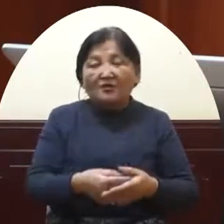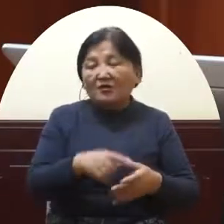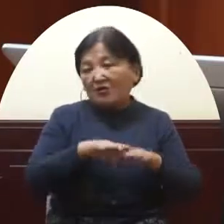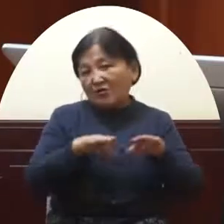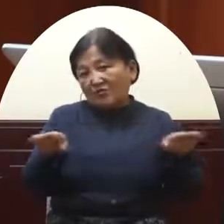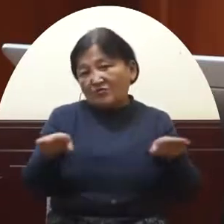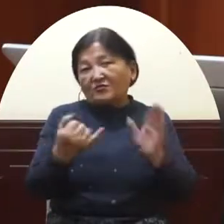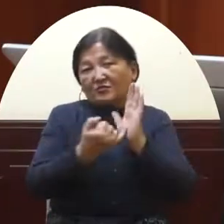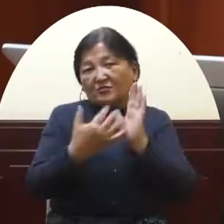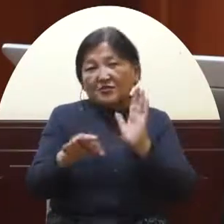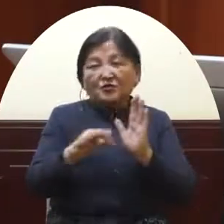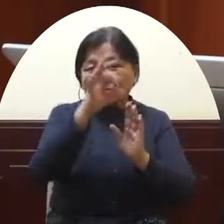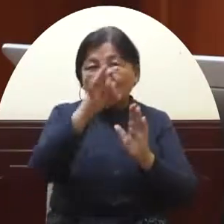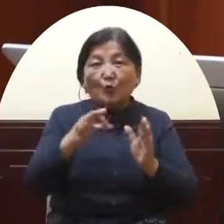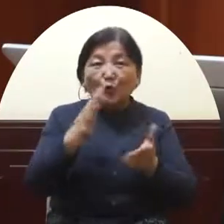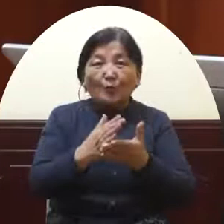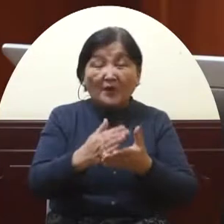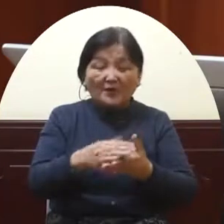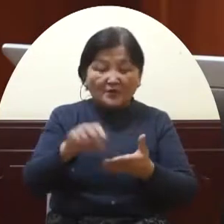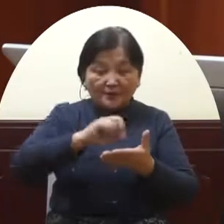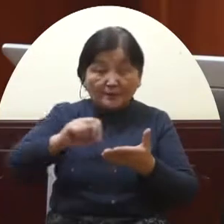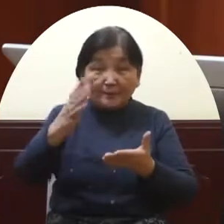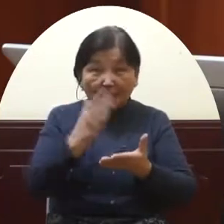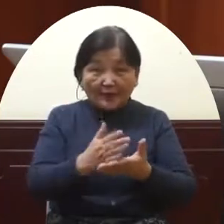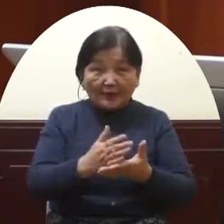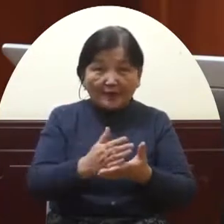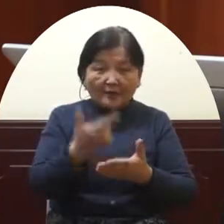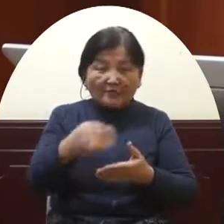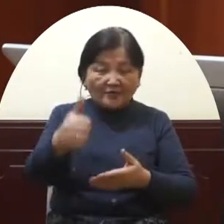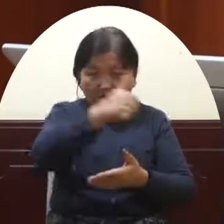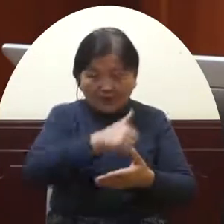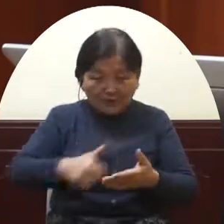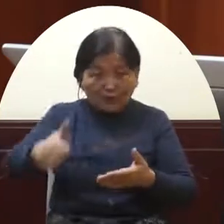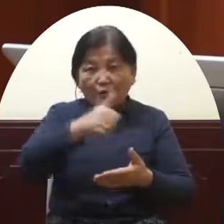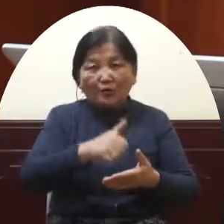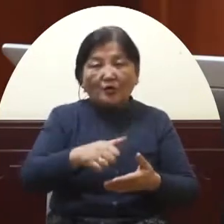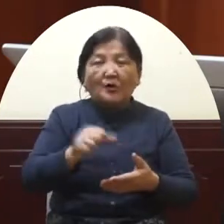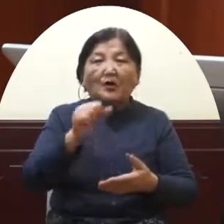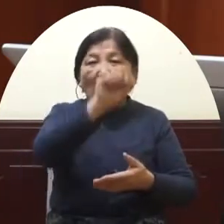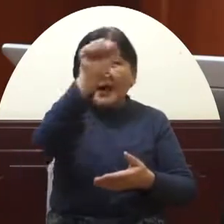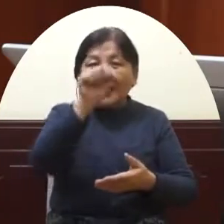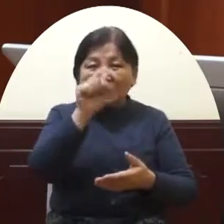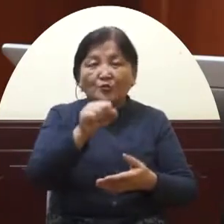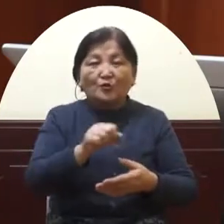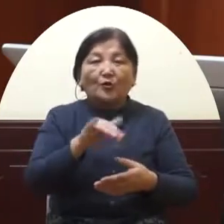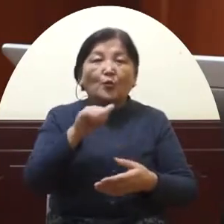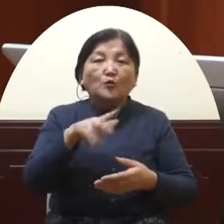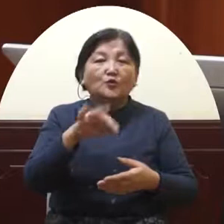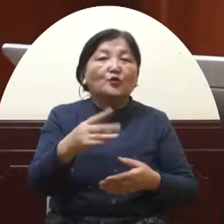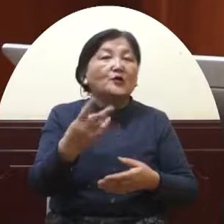хүрээнд яригдж байгаа энэ санхүүжилт нэр дэвших тухай асуудлууд бүгдөө хэрвээ улс төрийн нам дотоод арчлалгүй байх юм